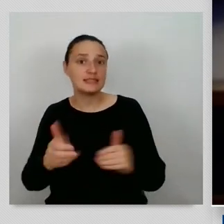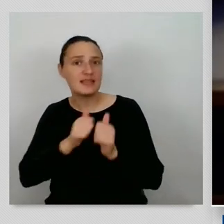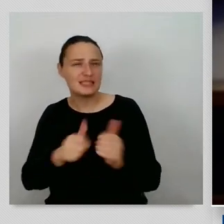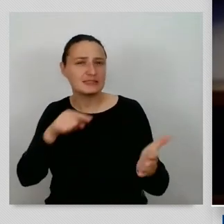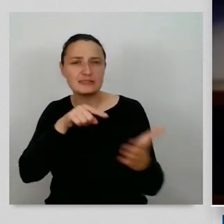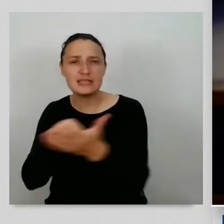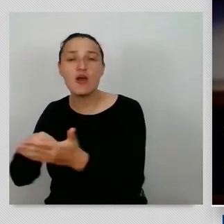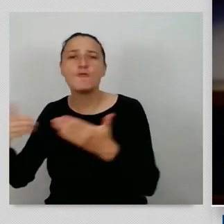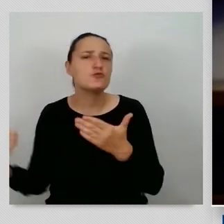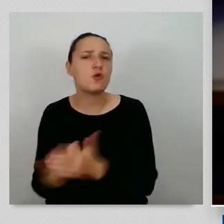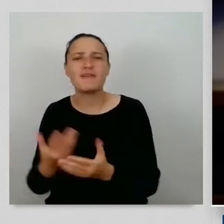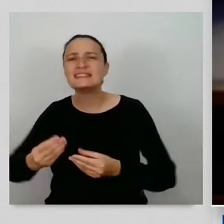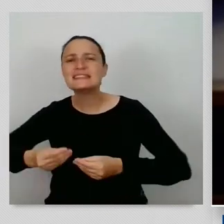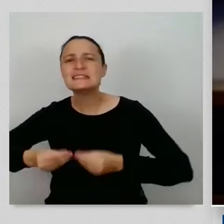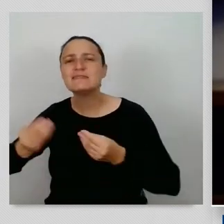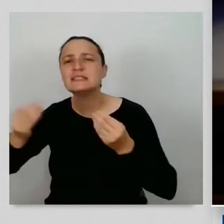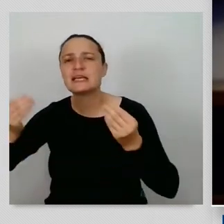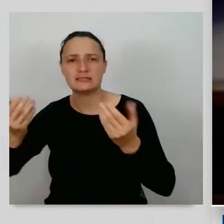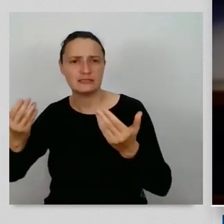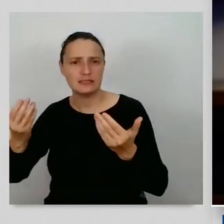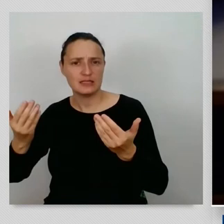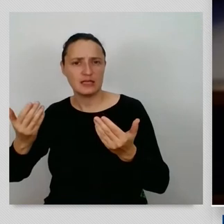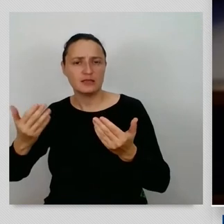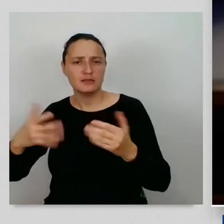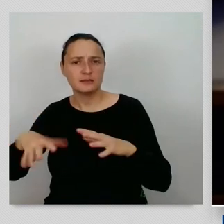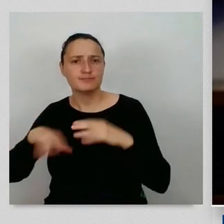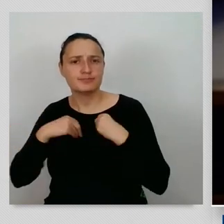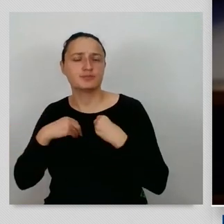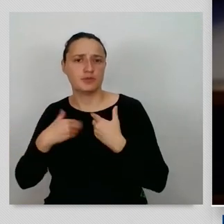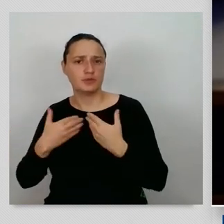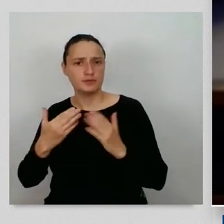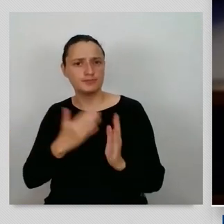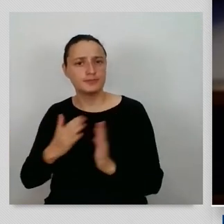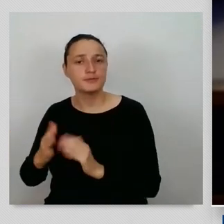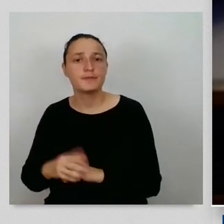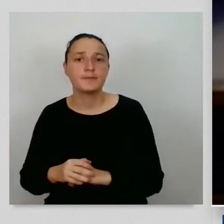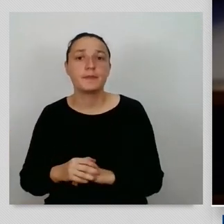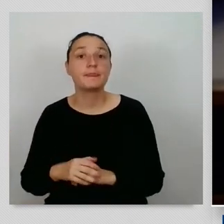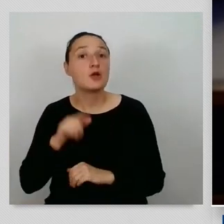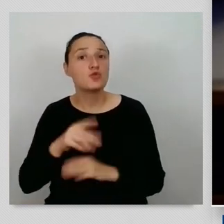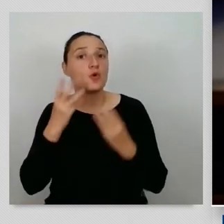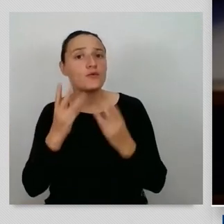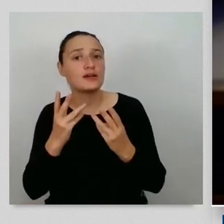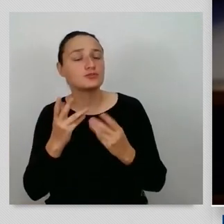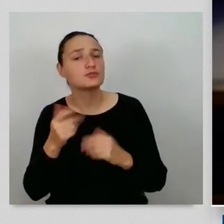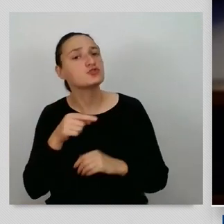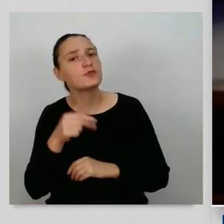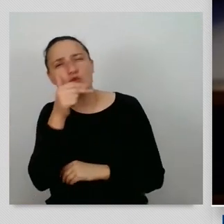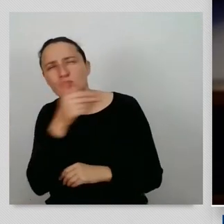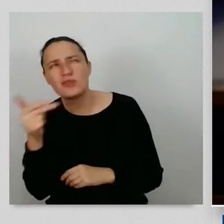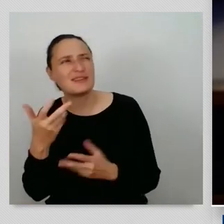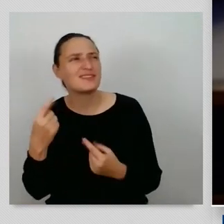inną cywilizacyjną rzeczywistość, którą musimy zapewnić. I rzeczywiście byłoby dobrze, żeby to nie było